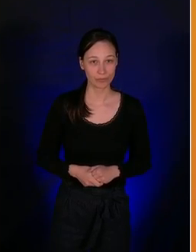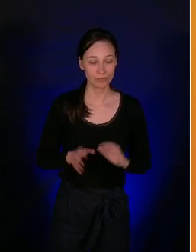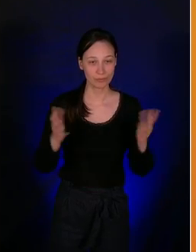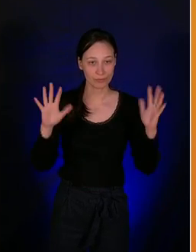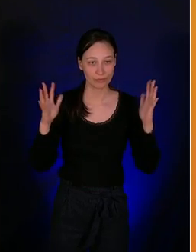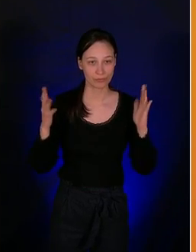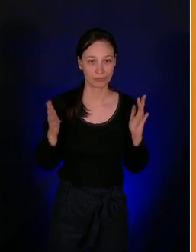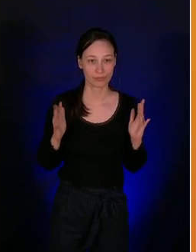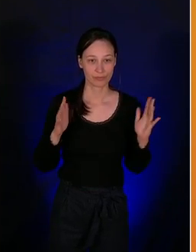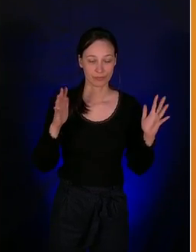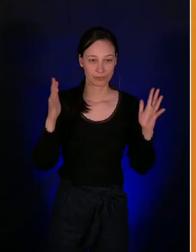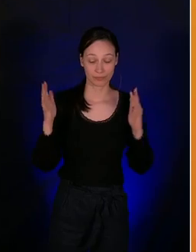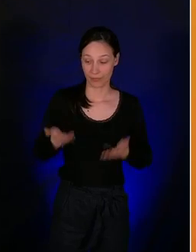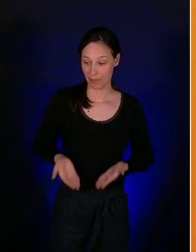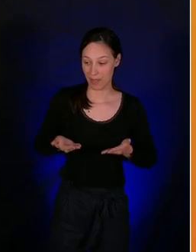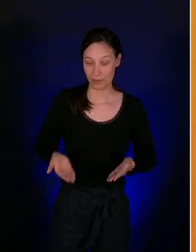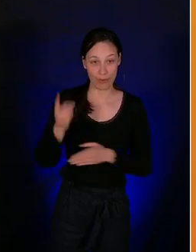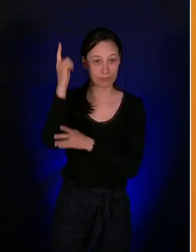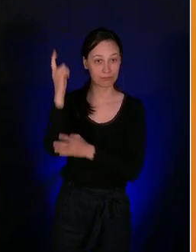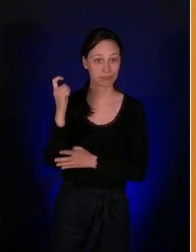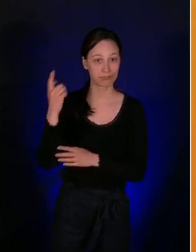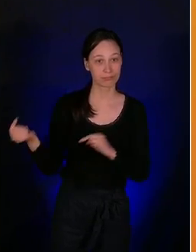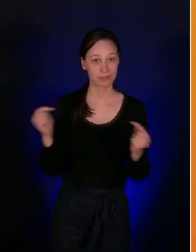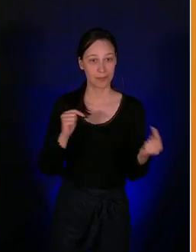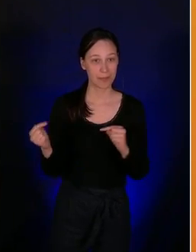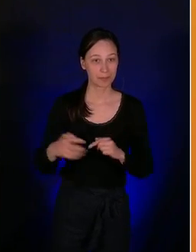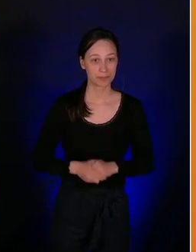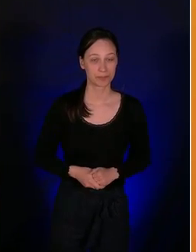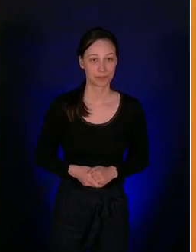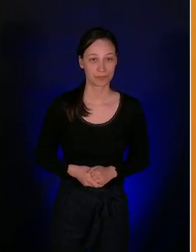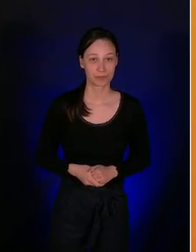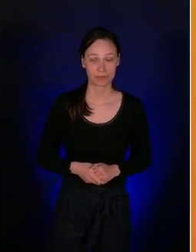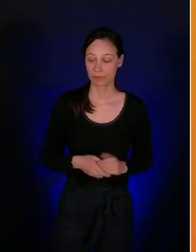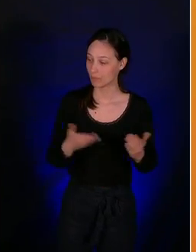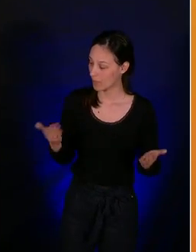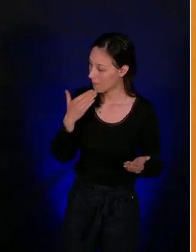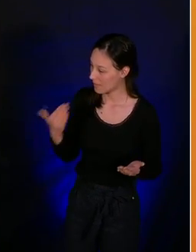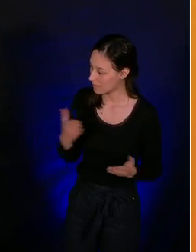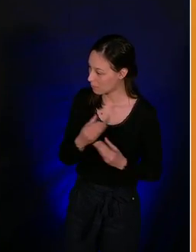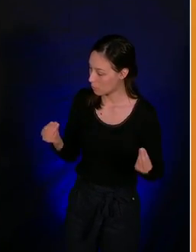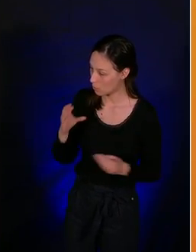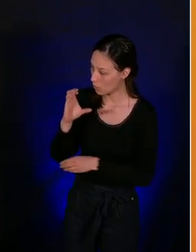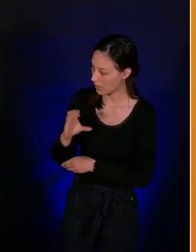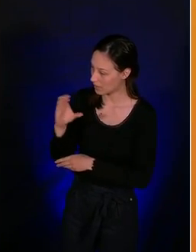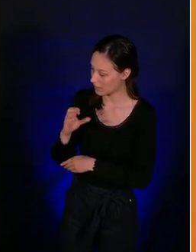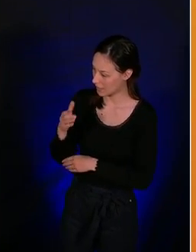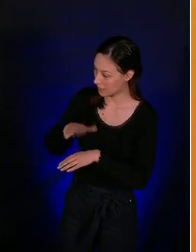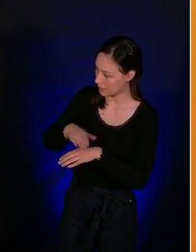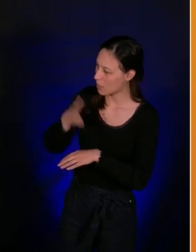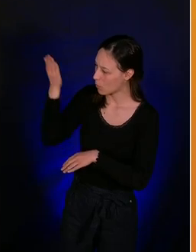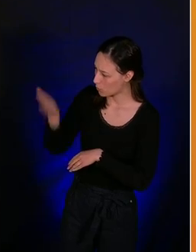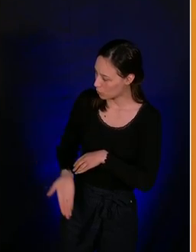Merci. Et maintenant, place au débat. Alors, merci beaucoup, Christine. Je rappelle que tu es secrétaire générale du comité régional Pays de